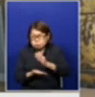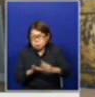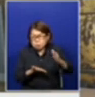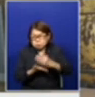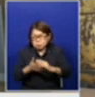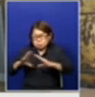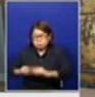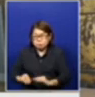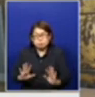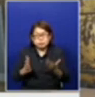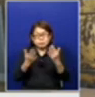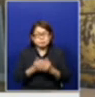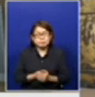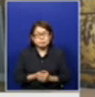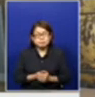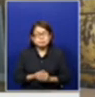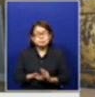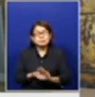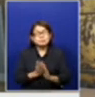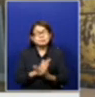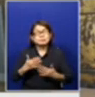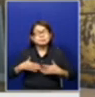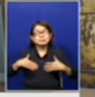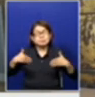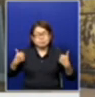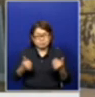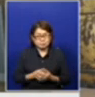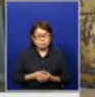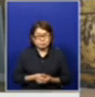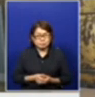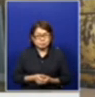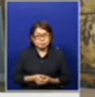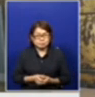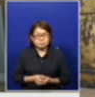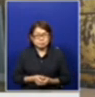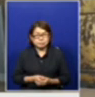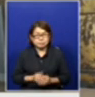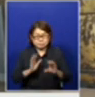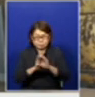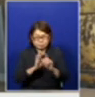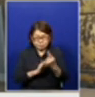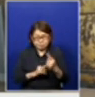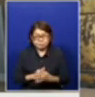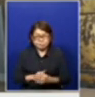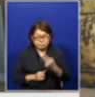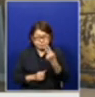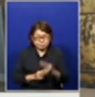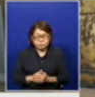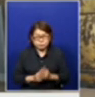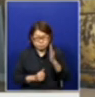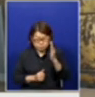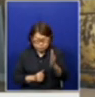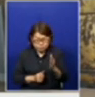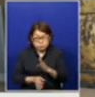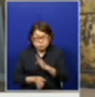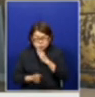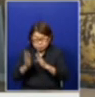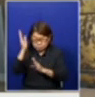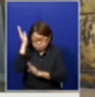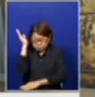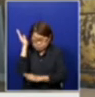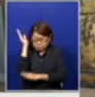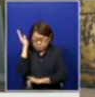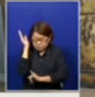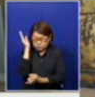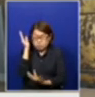ได้ต่อไปครับนี่คือลักษณะที่มันจะเกิดขึ้นใน5 จังหวัดชายแดนภาคใต้ซึ่งสภาผู้แทนรา